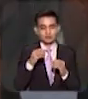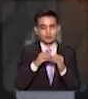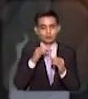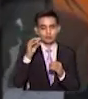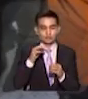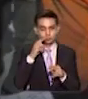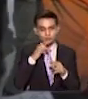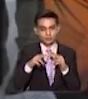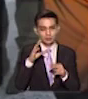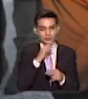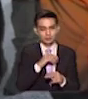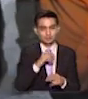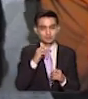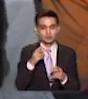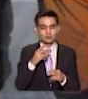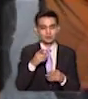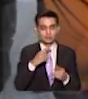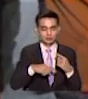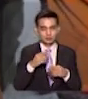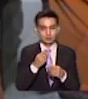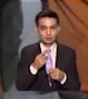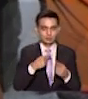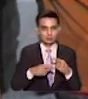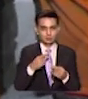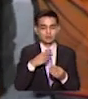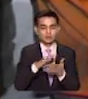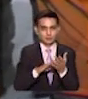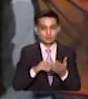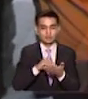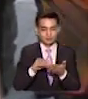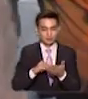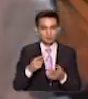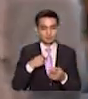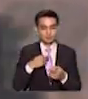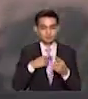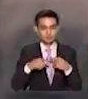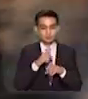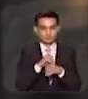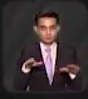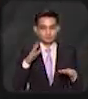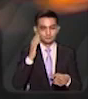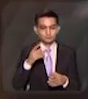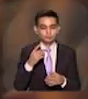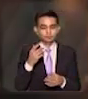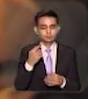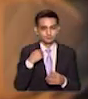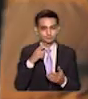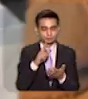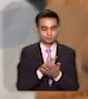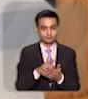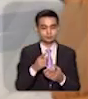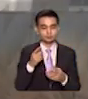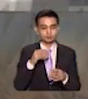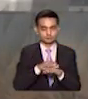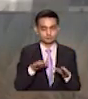екен. Қайтарып береміз, заявление жазсаңыз, ақшаңызды қайтарып береміз сұрады. Без удержания қайтарып береміз. Без удержания